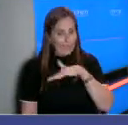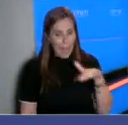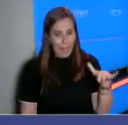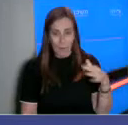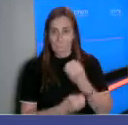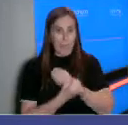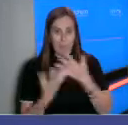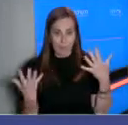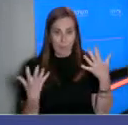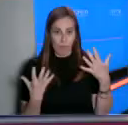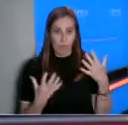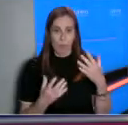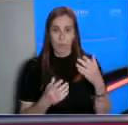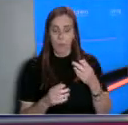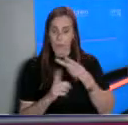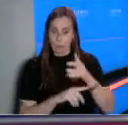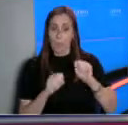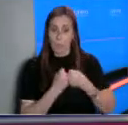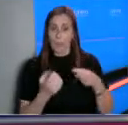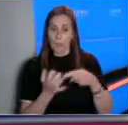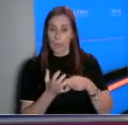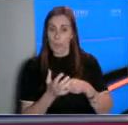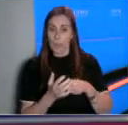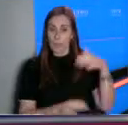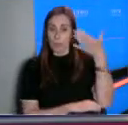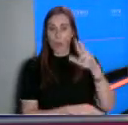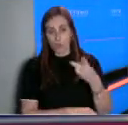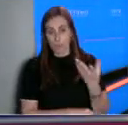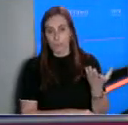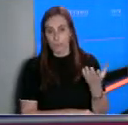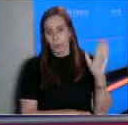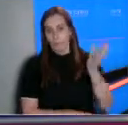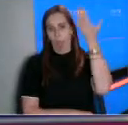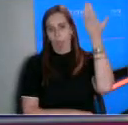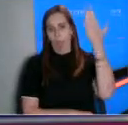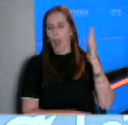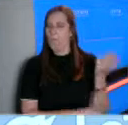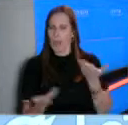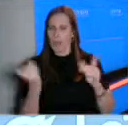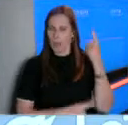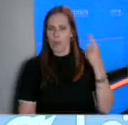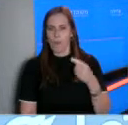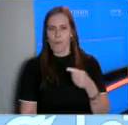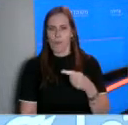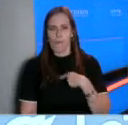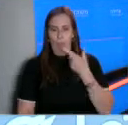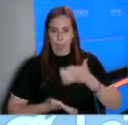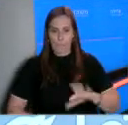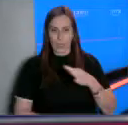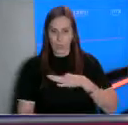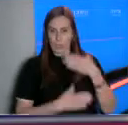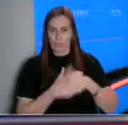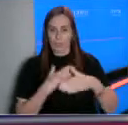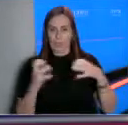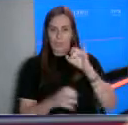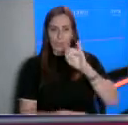ילדים מדהימה, שעברה משבר כתוצאה מזה שהמדינה עוד הפעם נתנה להם סתירה, בואי ספרי לנו מה. אני מדברת על הבן שלי, סיים